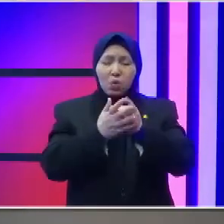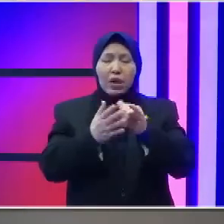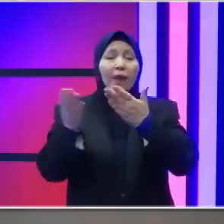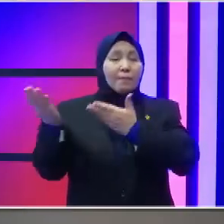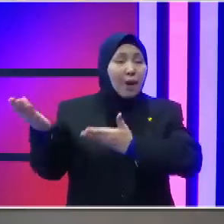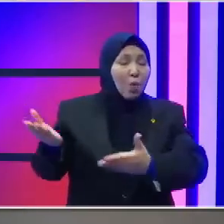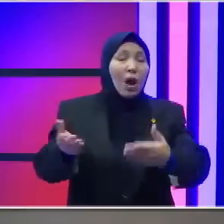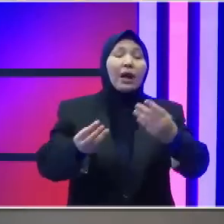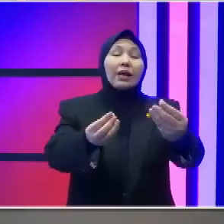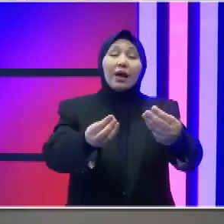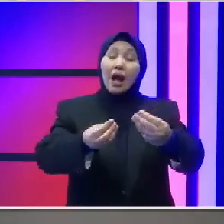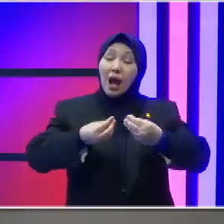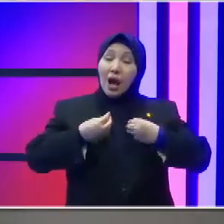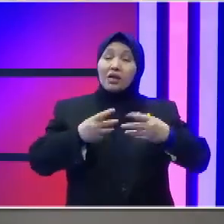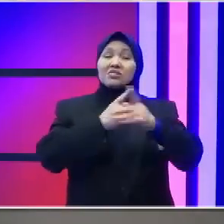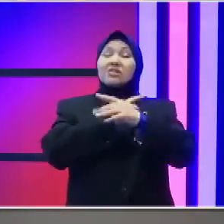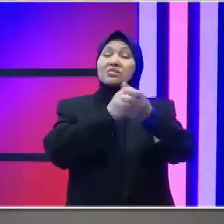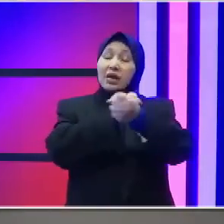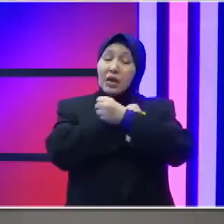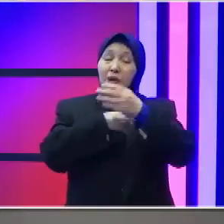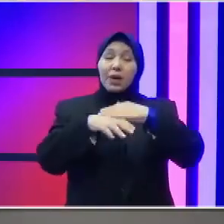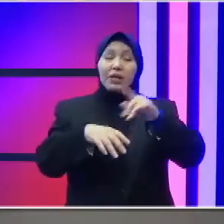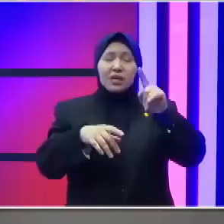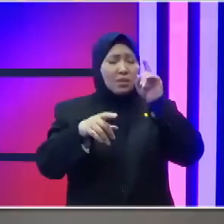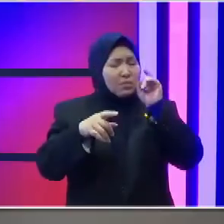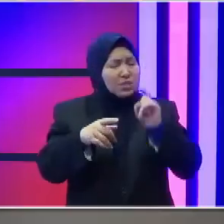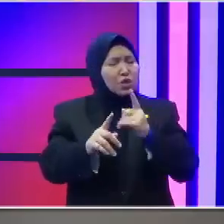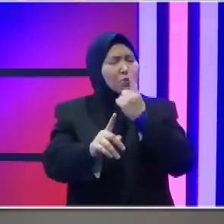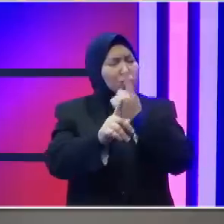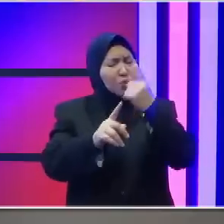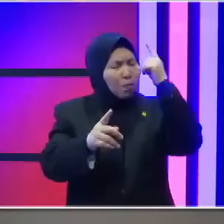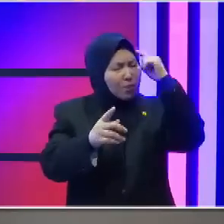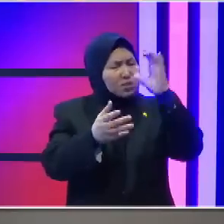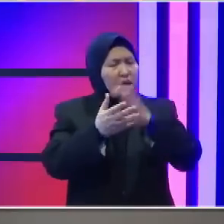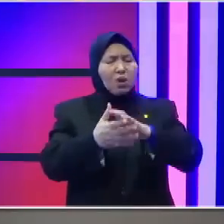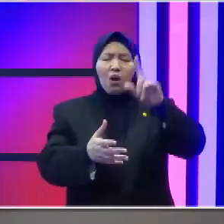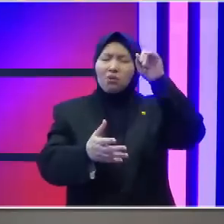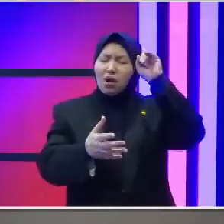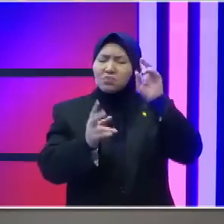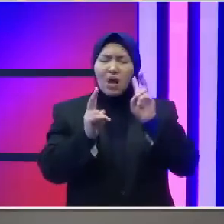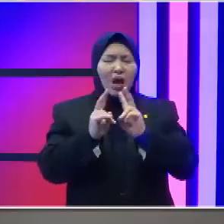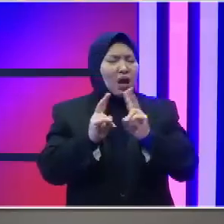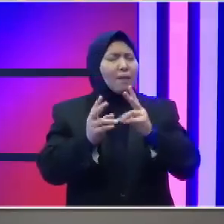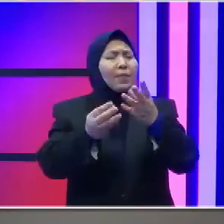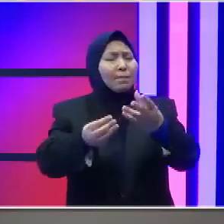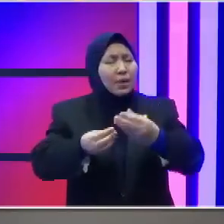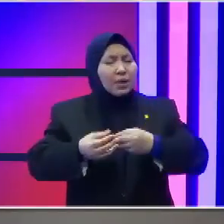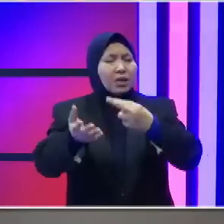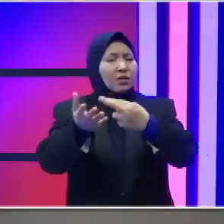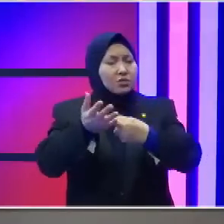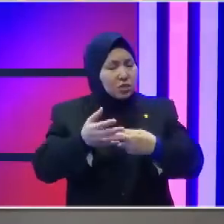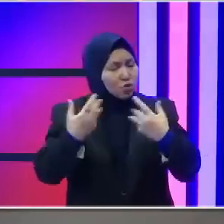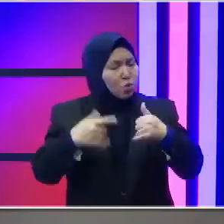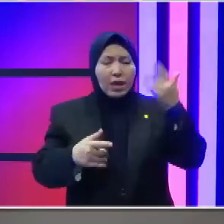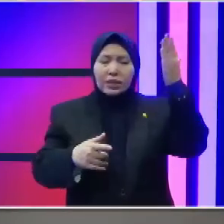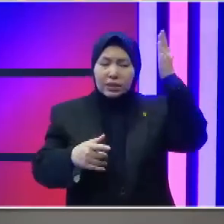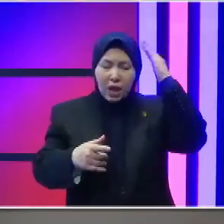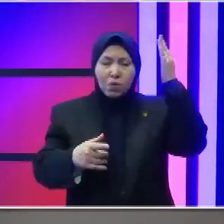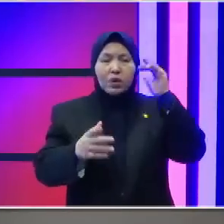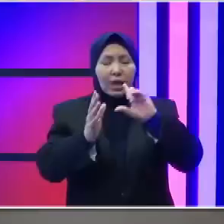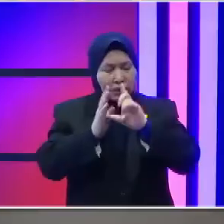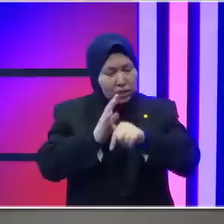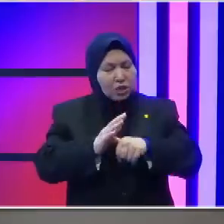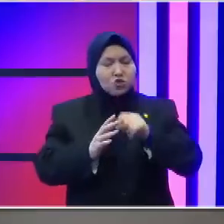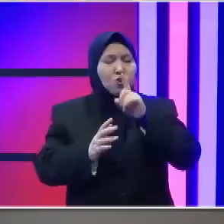beri kasih sayang kepadanya. Dia kena betul-betul percaya, ya Allah engkau ni maha pemberi rezeki, dah tahu dah nanti engkau